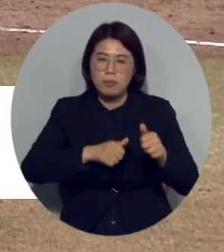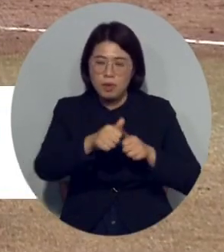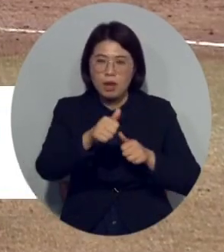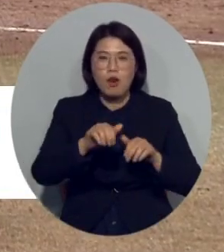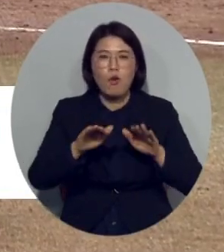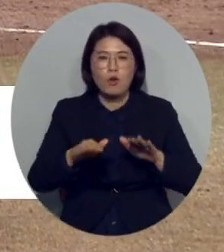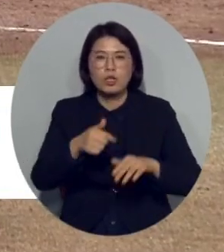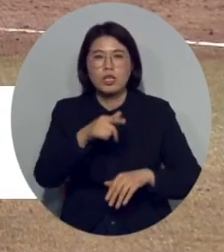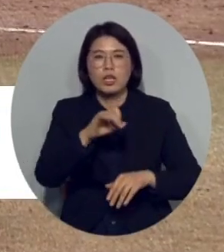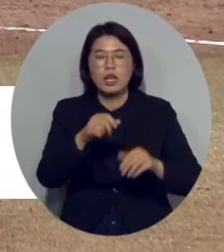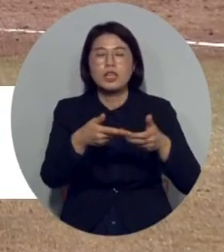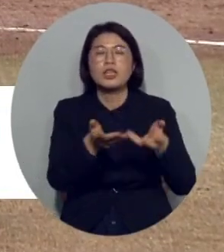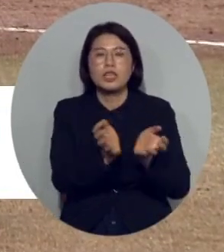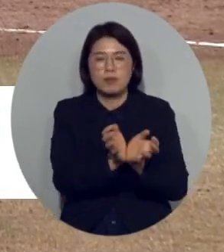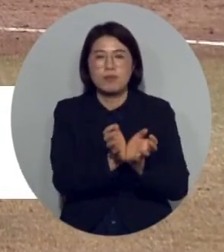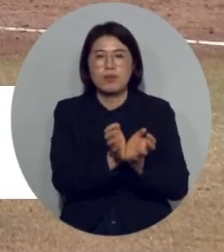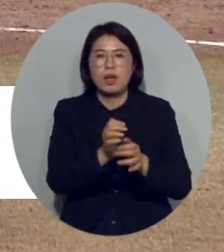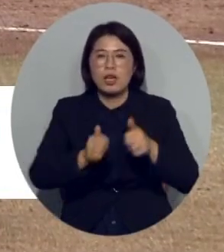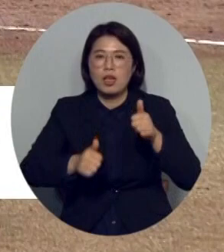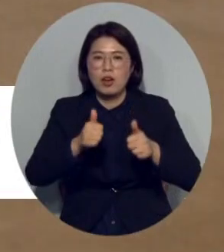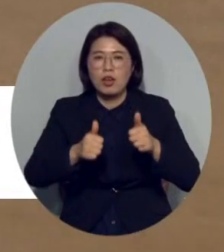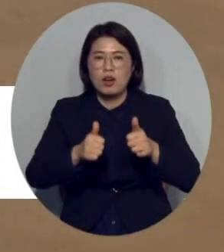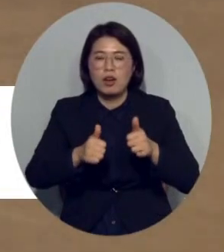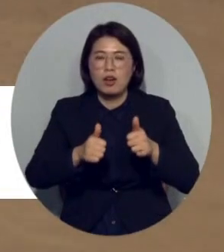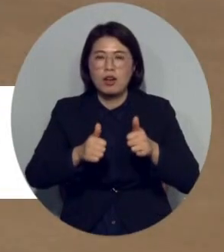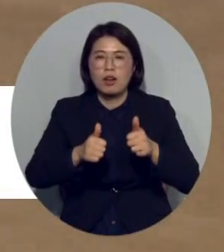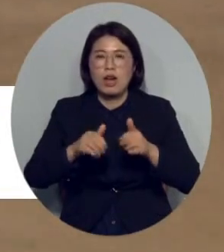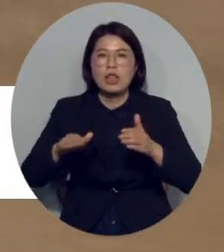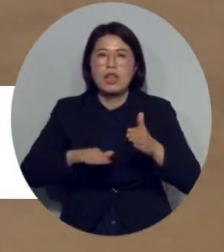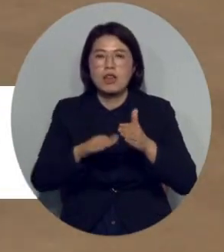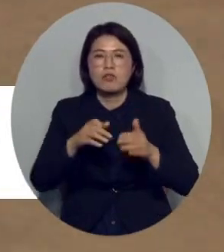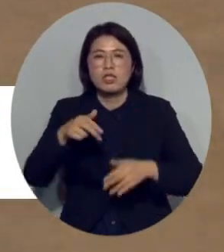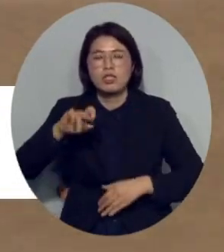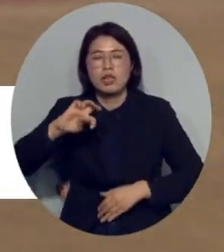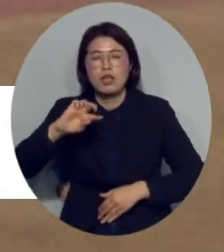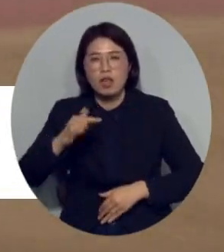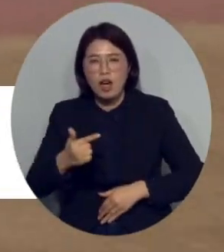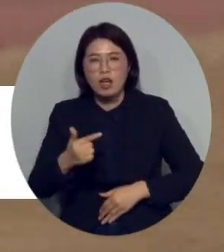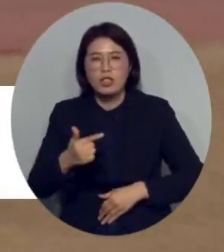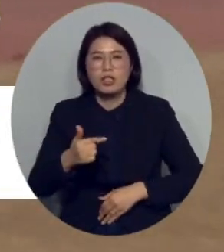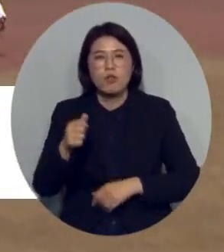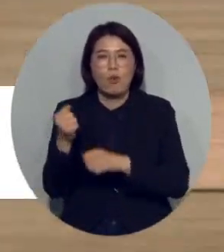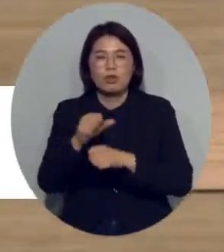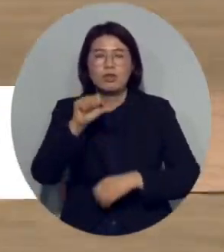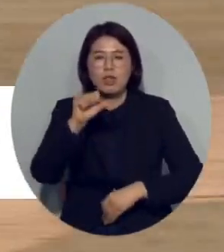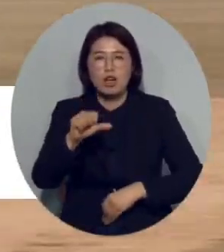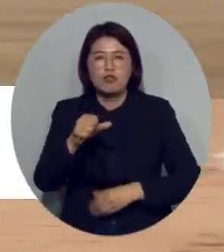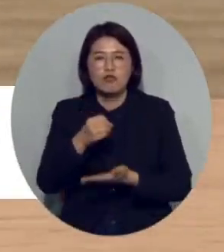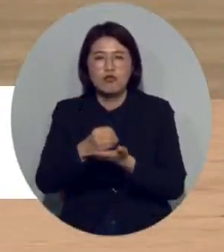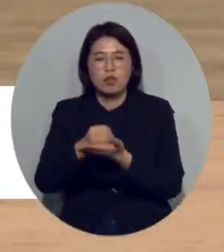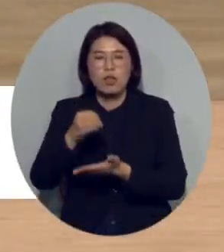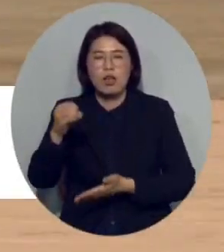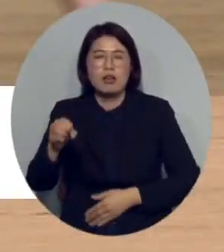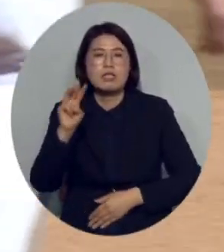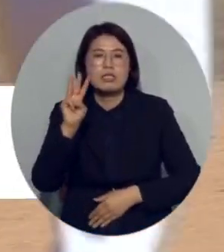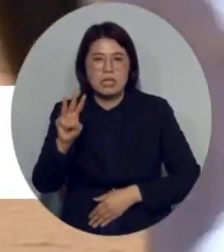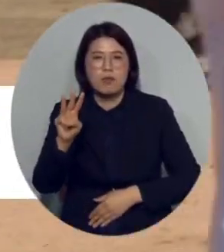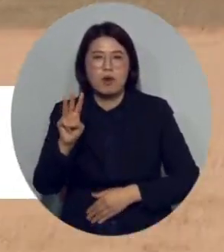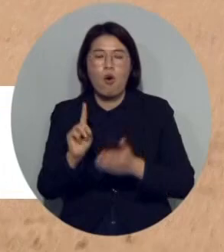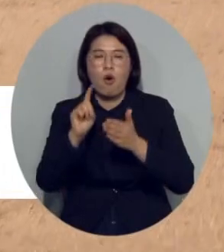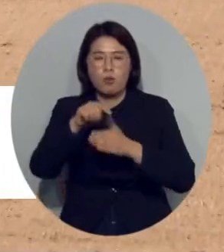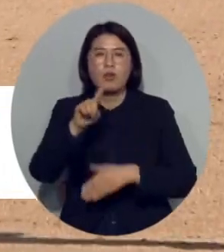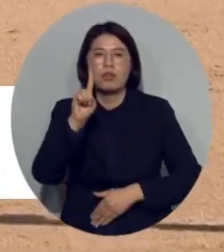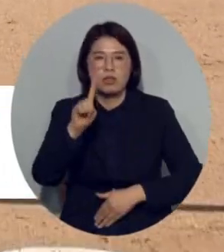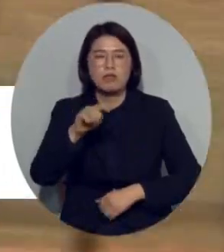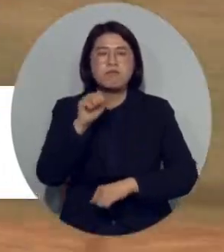오늘 기아와 의 홈 경기에서 침입 내야수 이재현 이 5타수 3안타 2홈런 의 맹활약을 선보이며 팀의